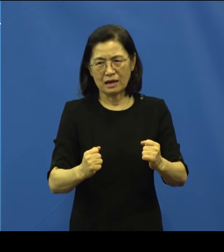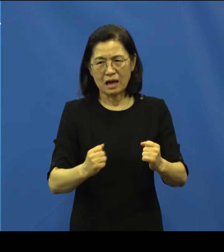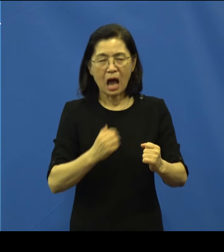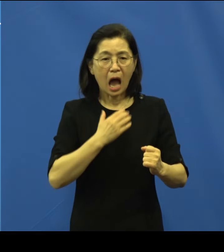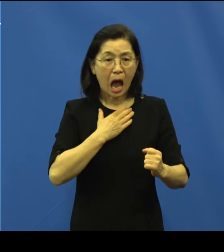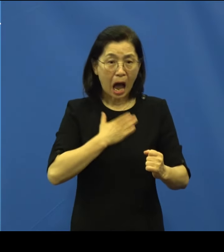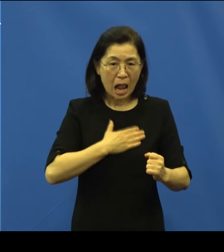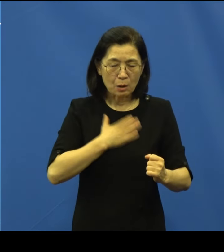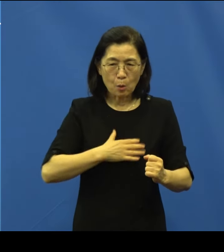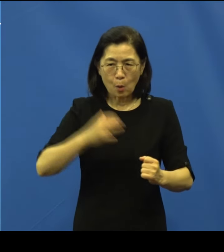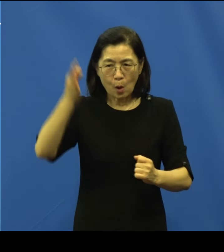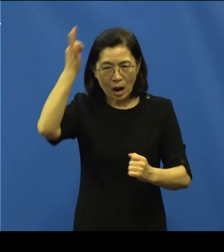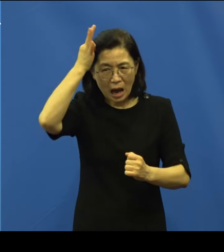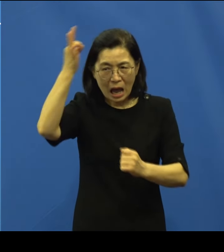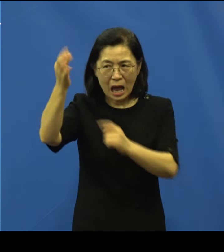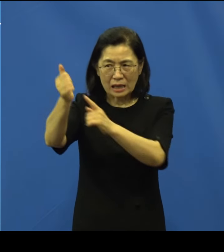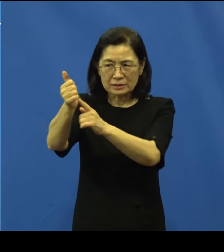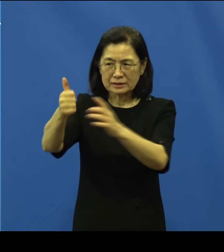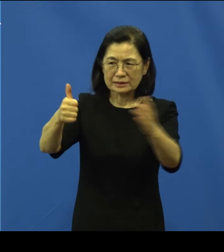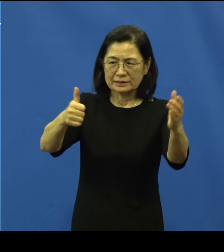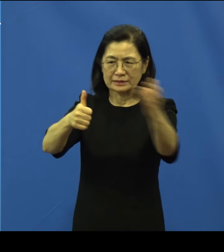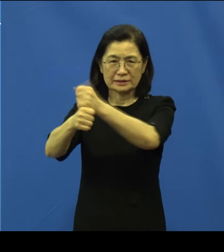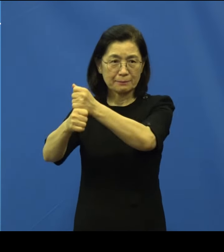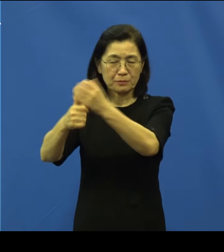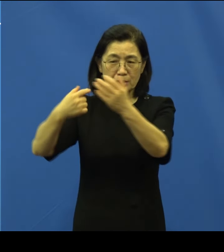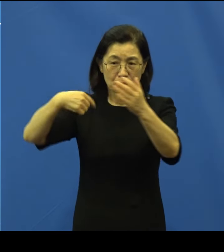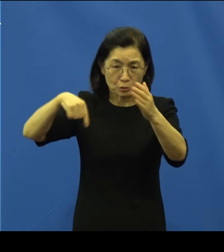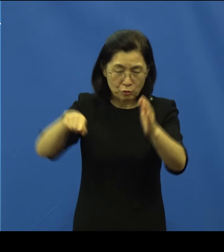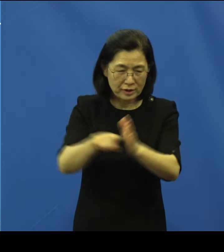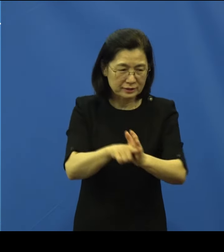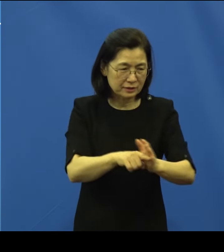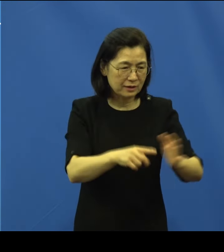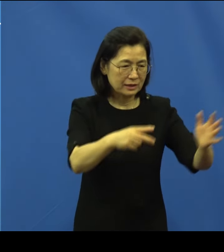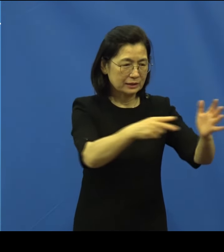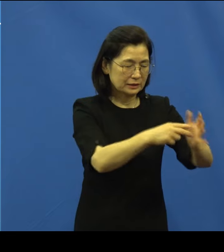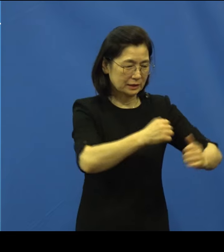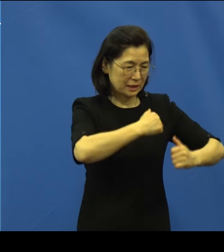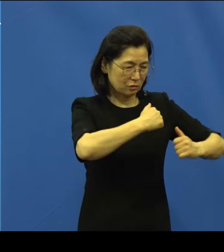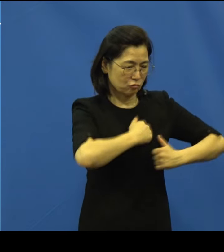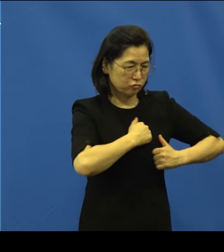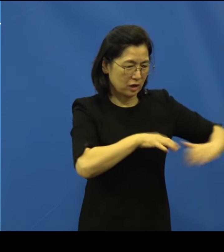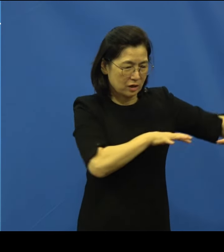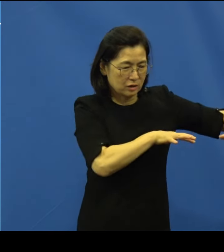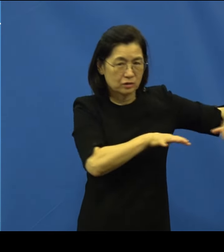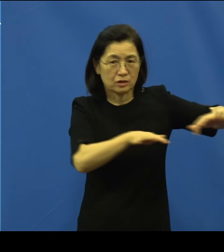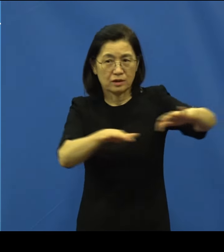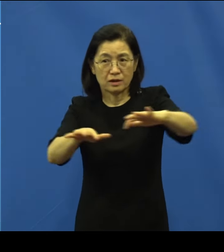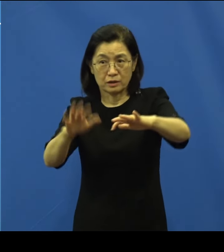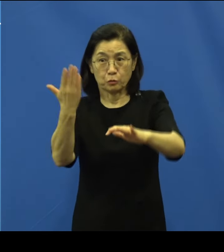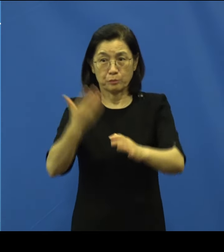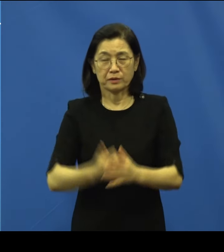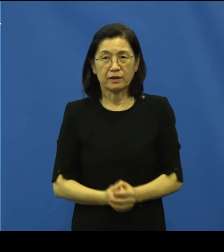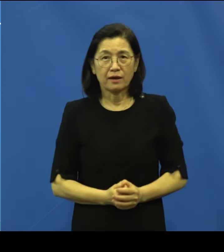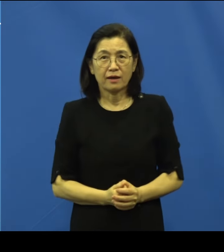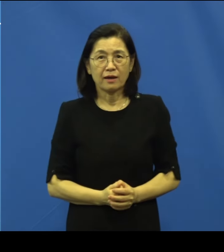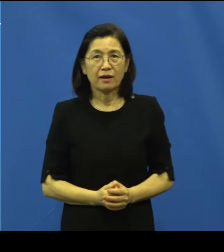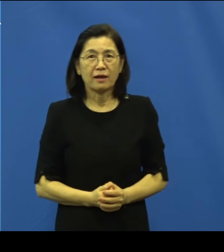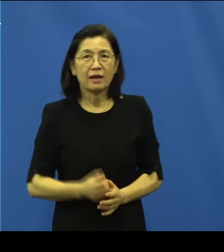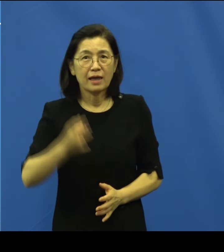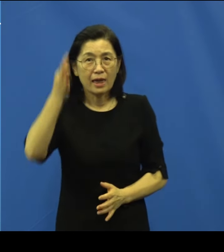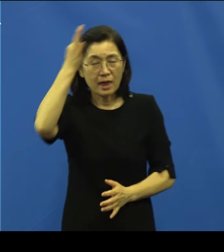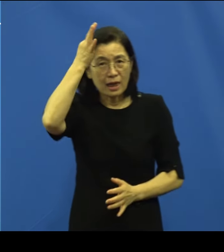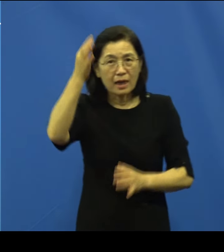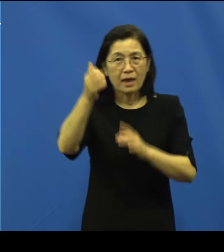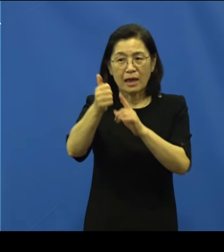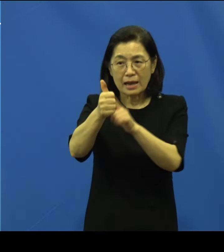생포작전에 들어갔습니다. 이 한 사람을 잡기 위해서 엄청난 화력을 투입하죠. 자, 무엇을 의미합니까? 이 엘리사의 모든